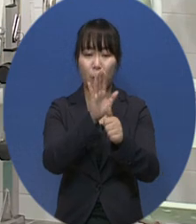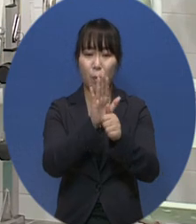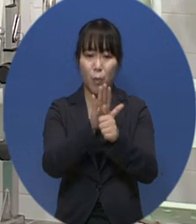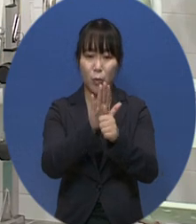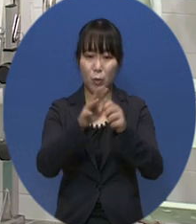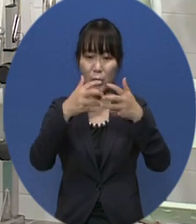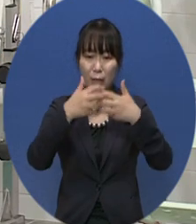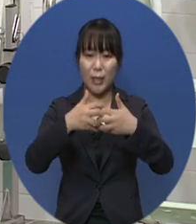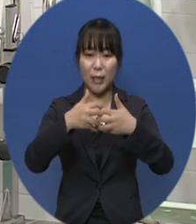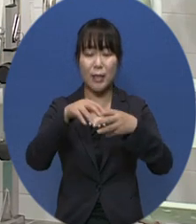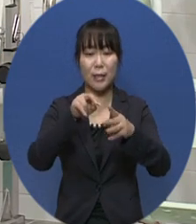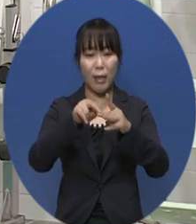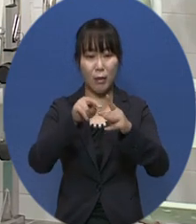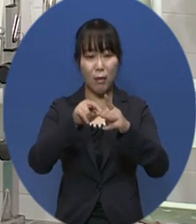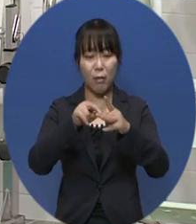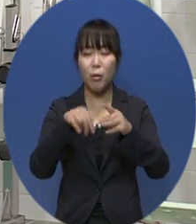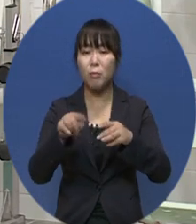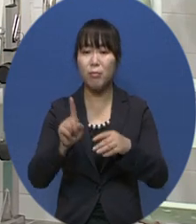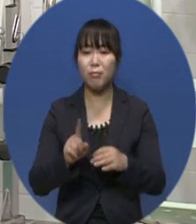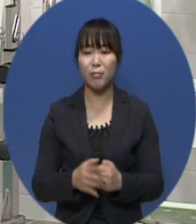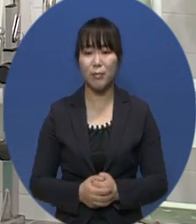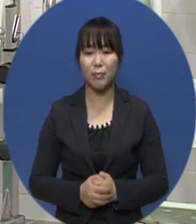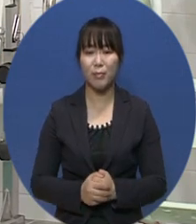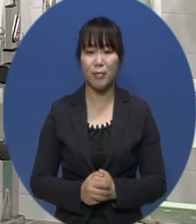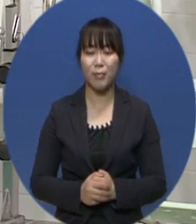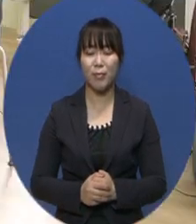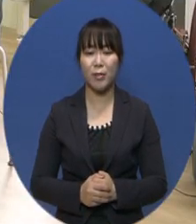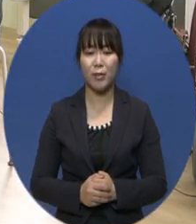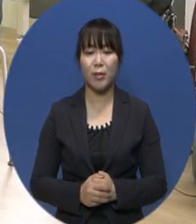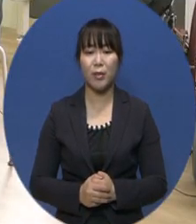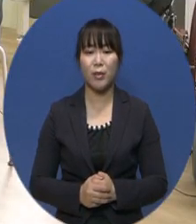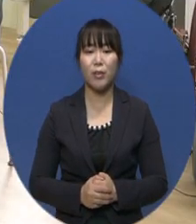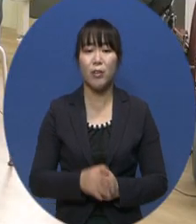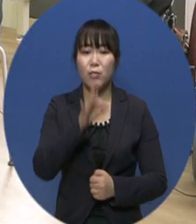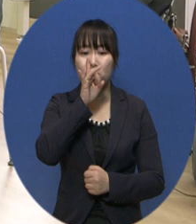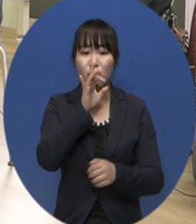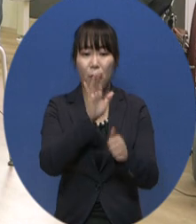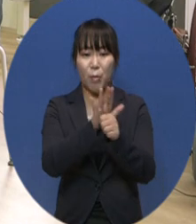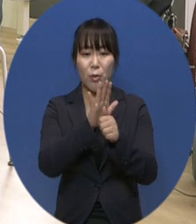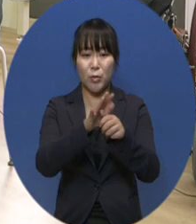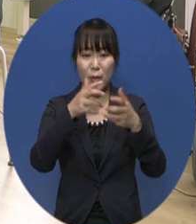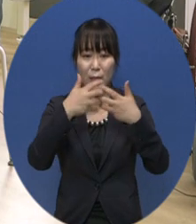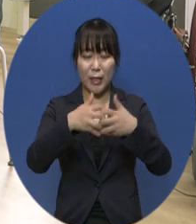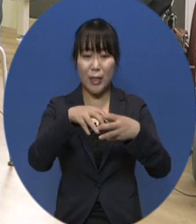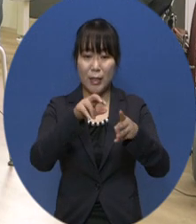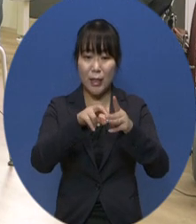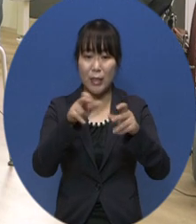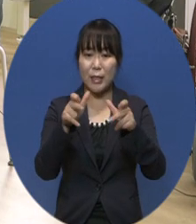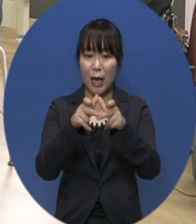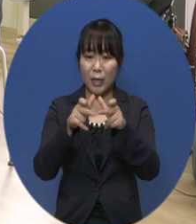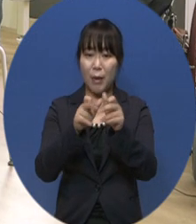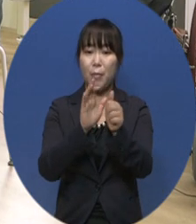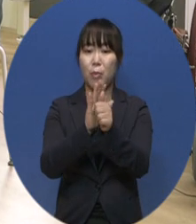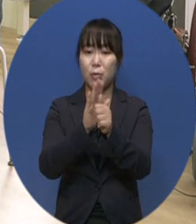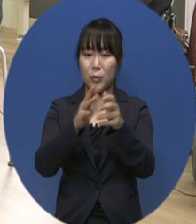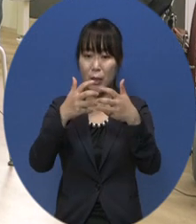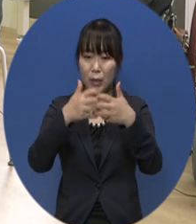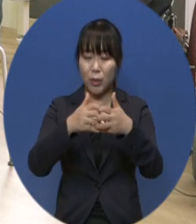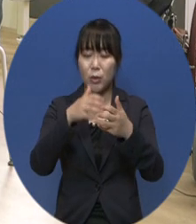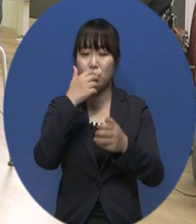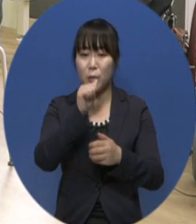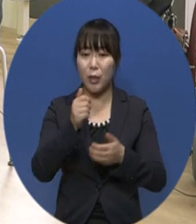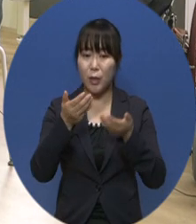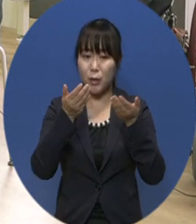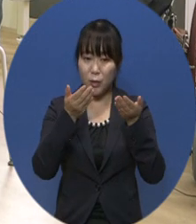중앙 보호적 이 센터 이건 어떤 건가요? 예, 중앙 보조기기 센터는 이제 중앙 네. 그 장애인의 보조기기를 네.